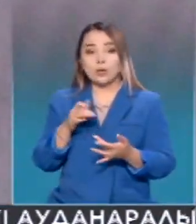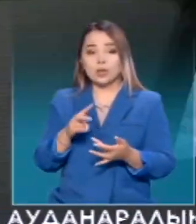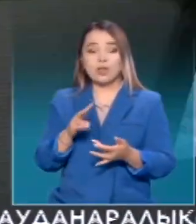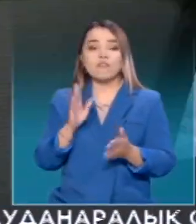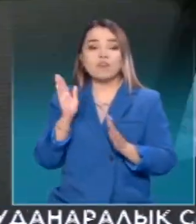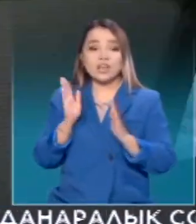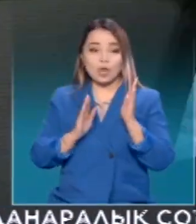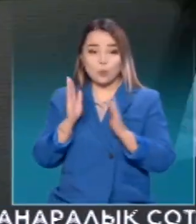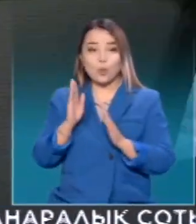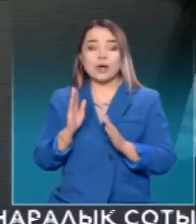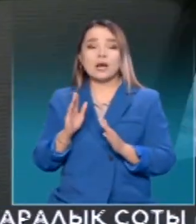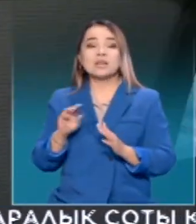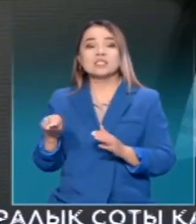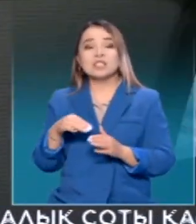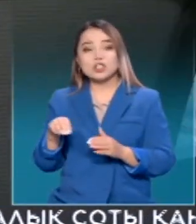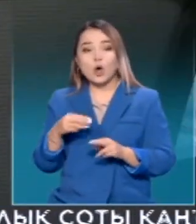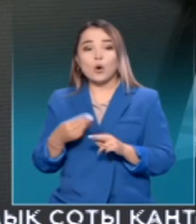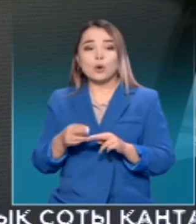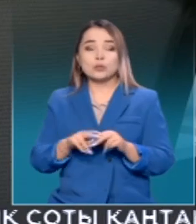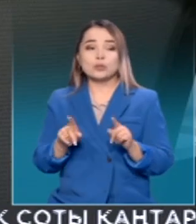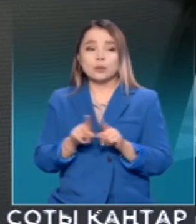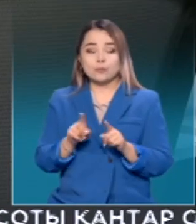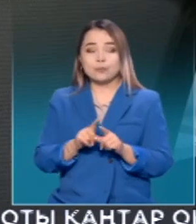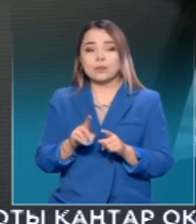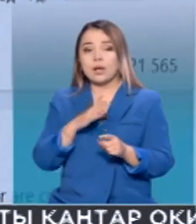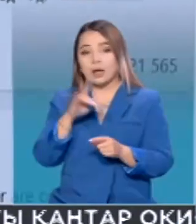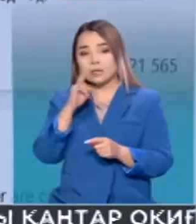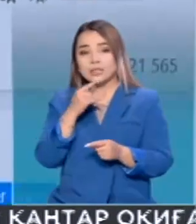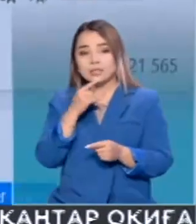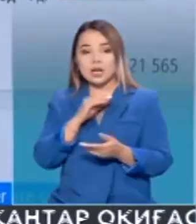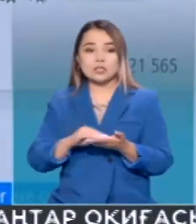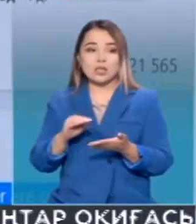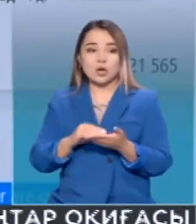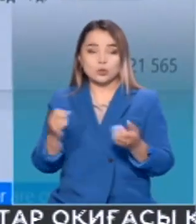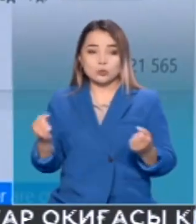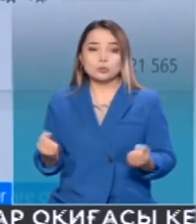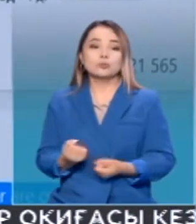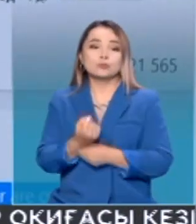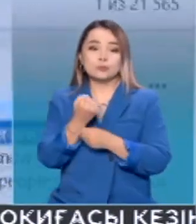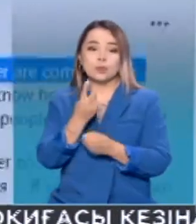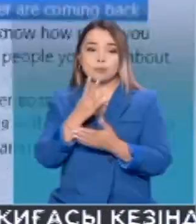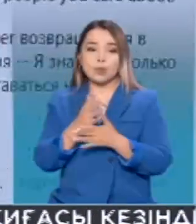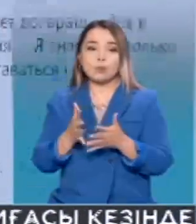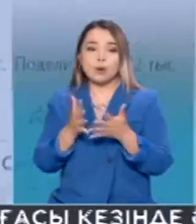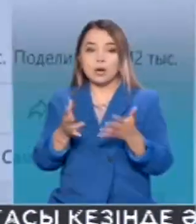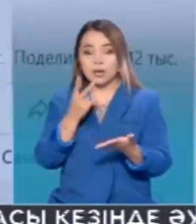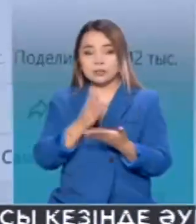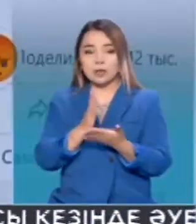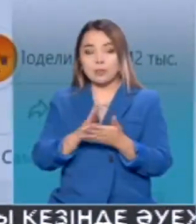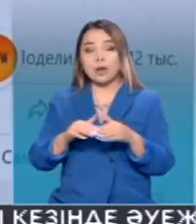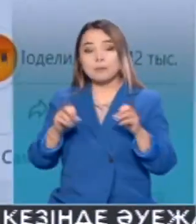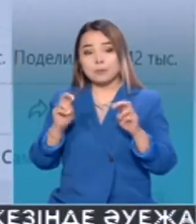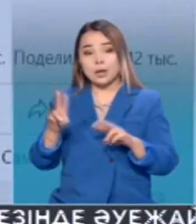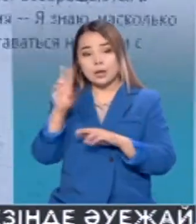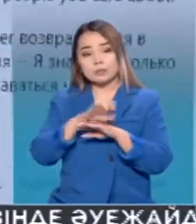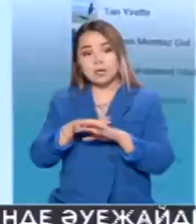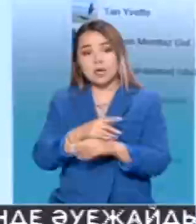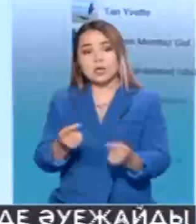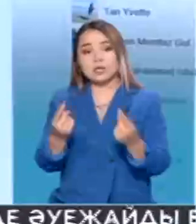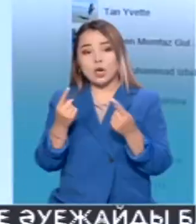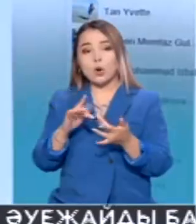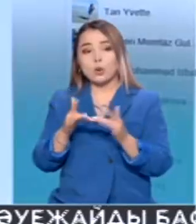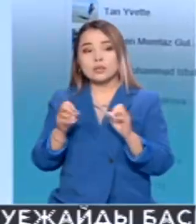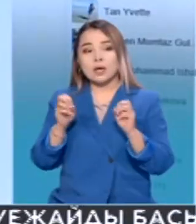Facebook, TikTok секілді ірі әлеуметтік желілерінде қазақ тілінің қолдану аясын кеңейтуге де басымдық беріледі. Мамандар елде әрі